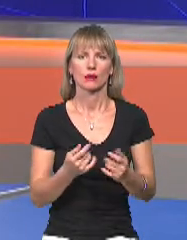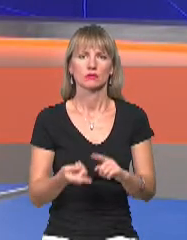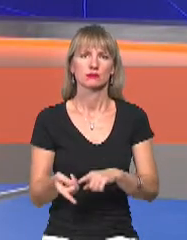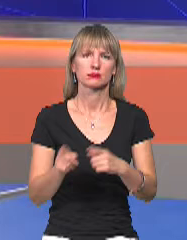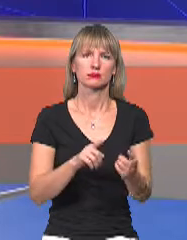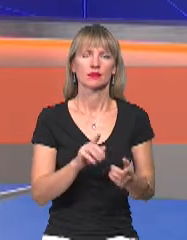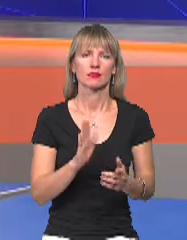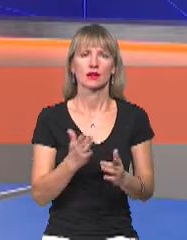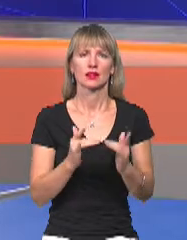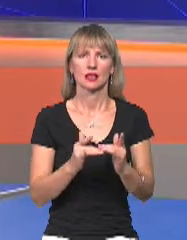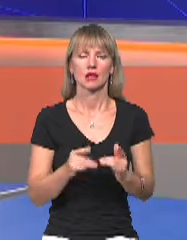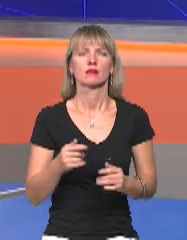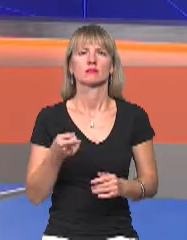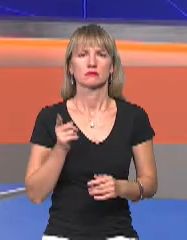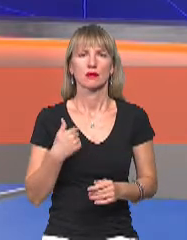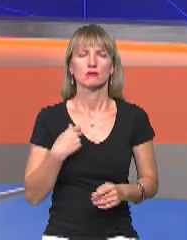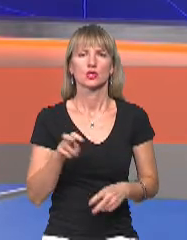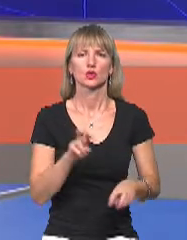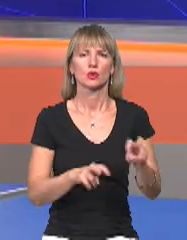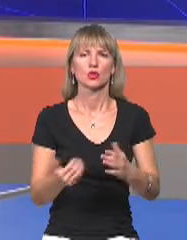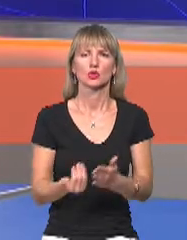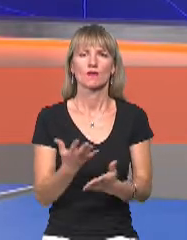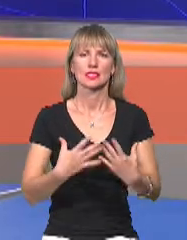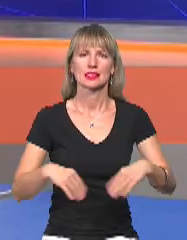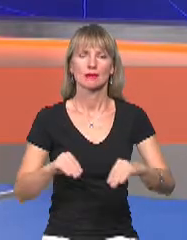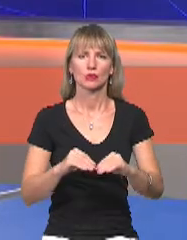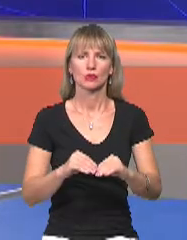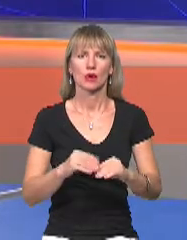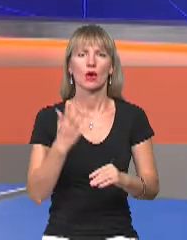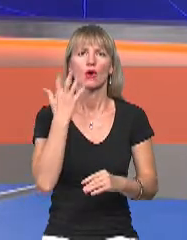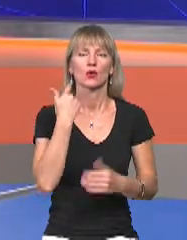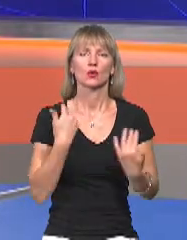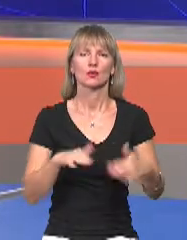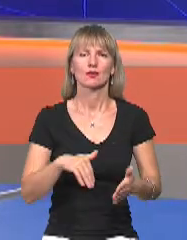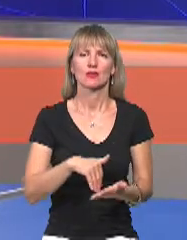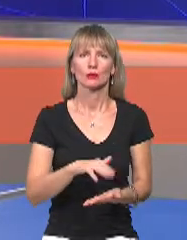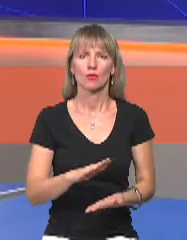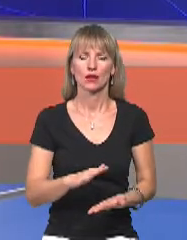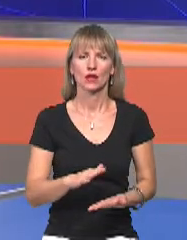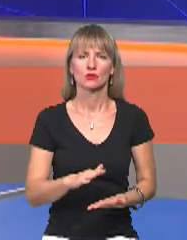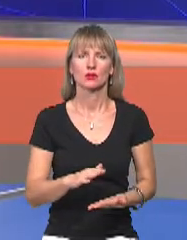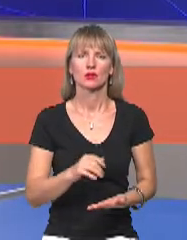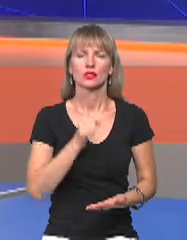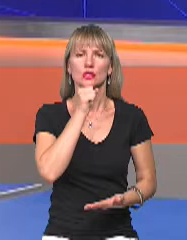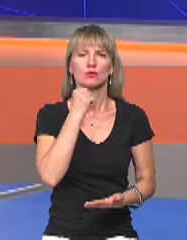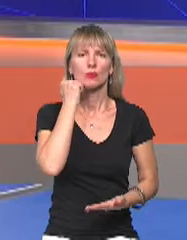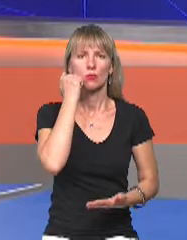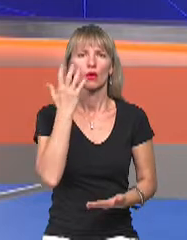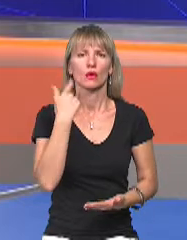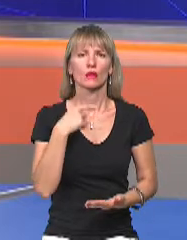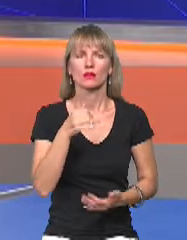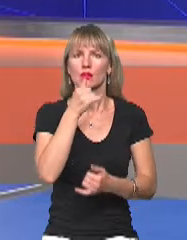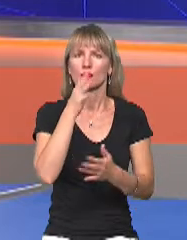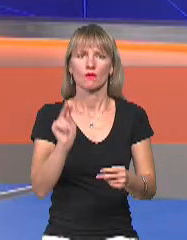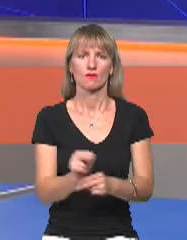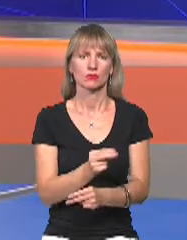притулок. Звісно, ми тоді шукаємо знову сім'ю, але коли вже відмовляються дідусі, бабуся, коли вони не